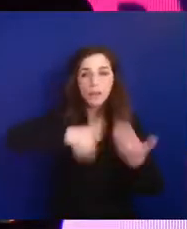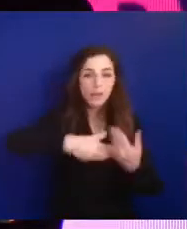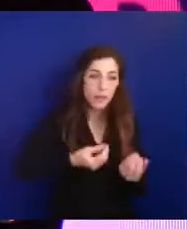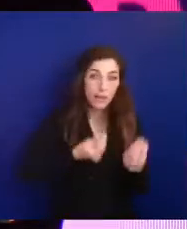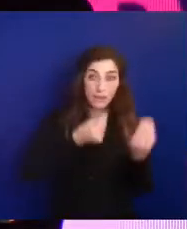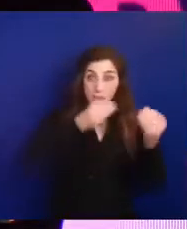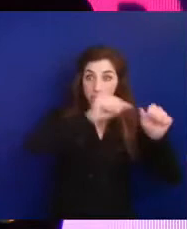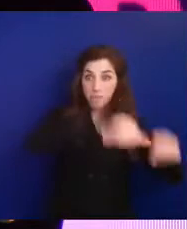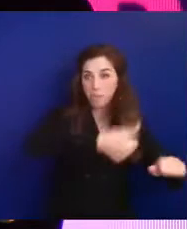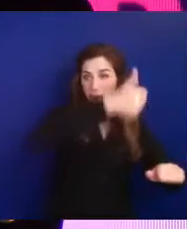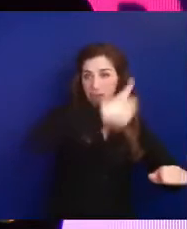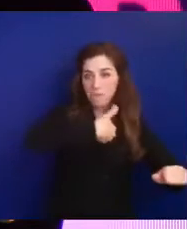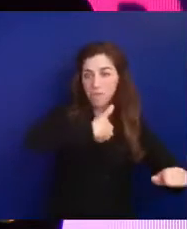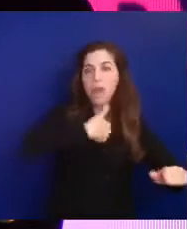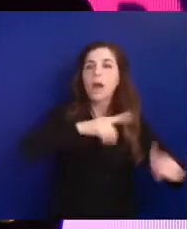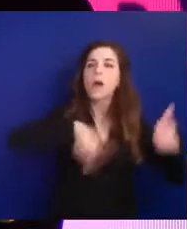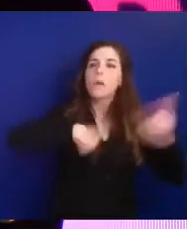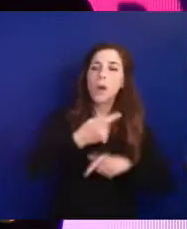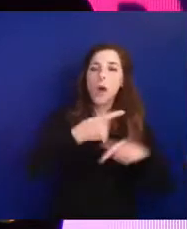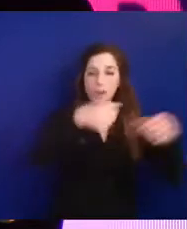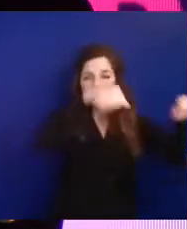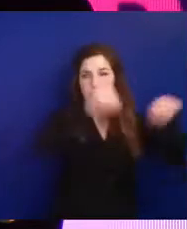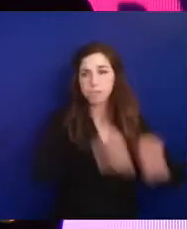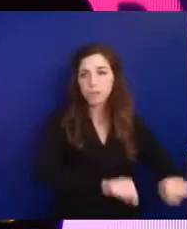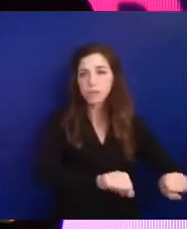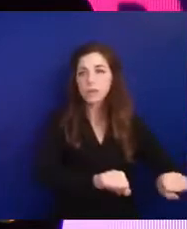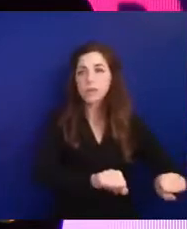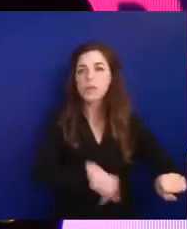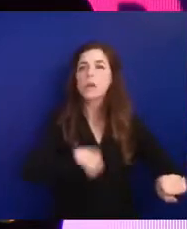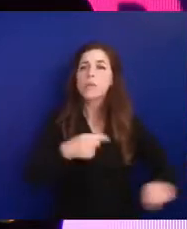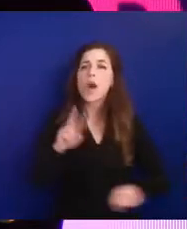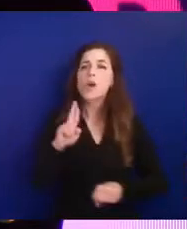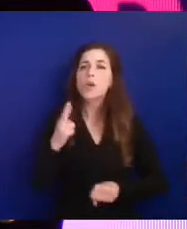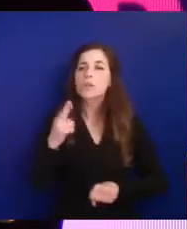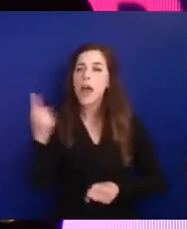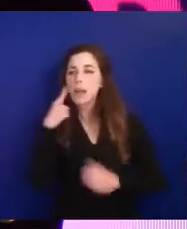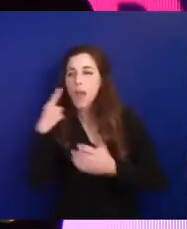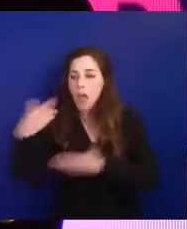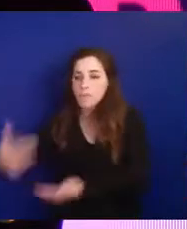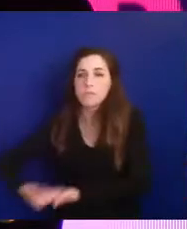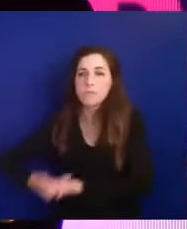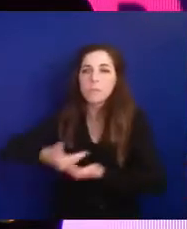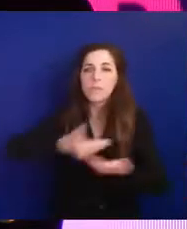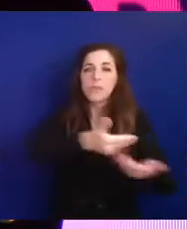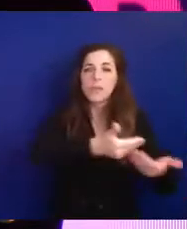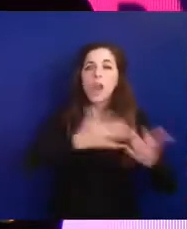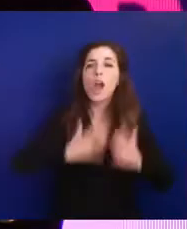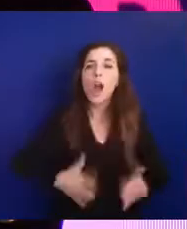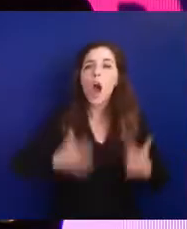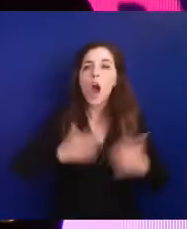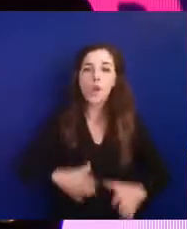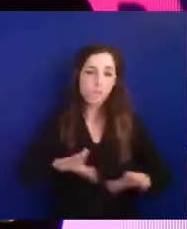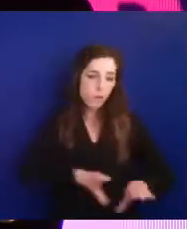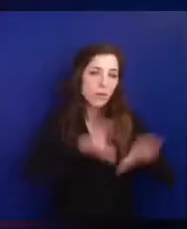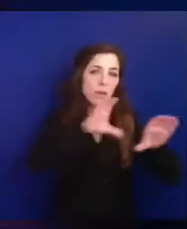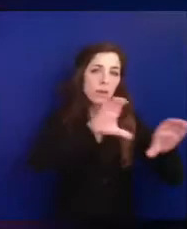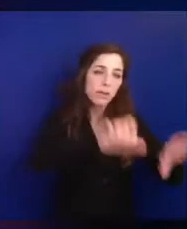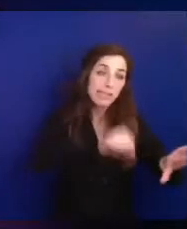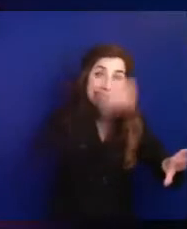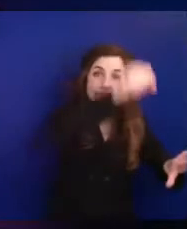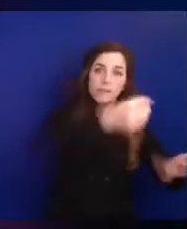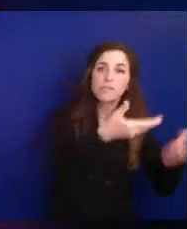permetterci il corpo di di rosaria gianni disse guardate come dormono bene queste due